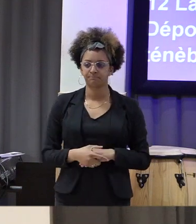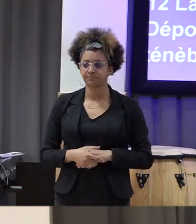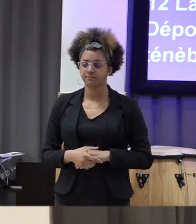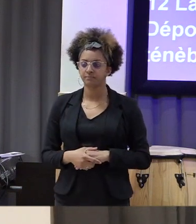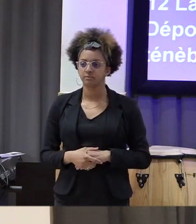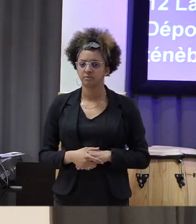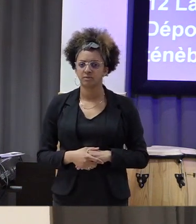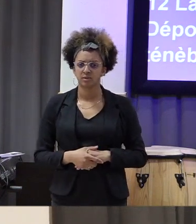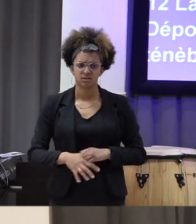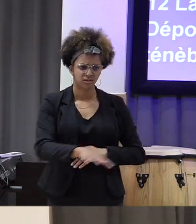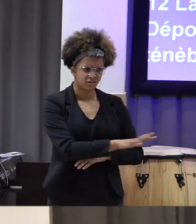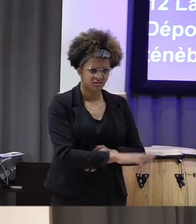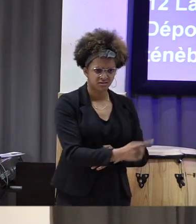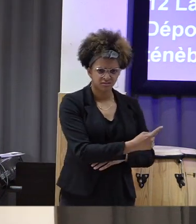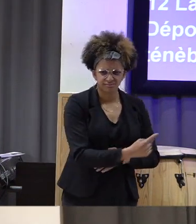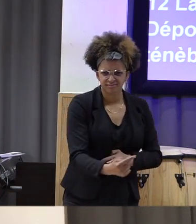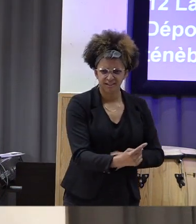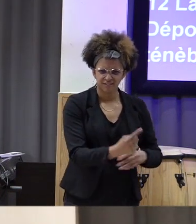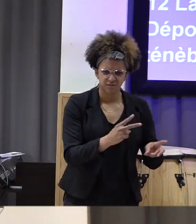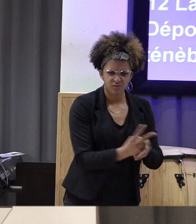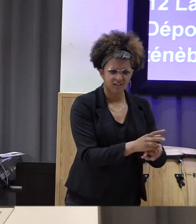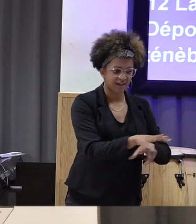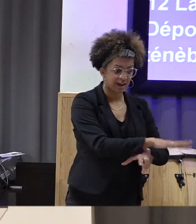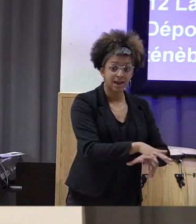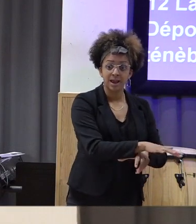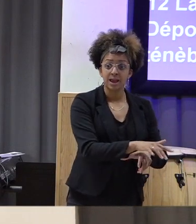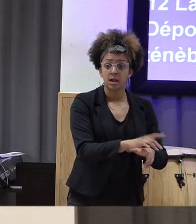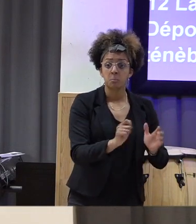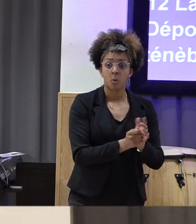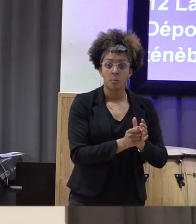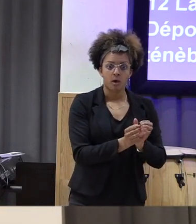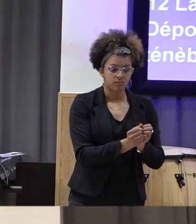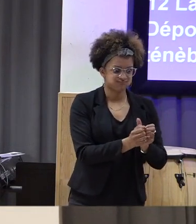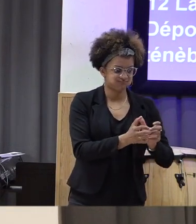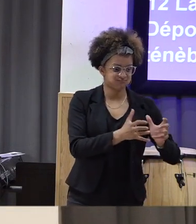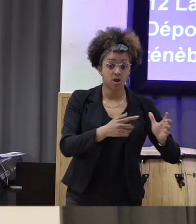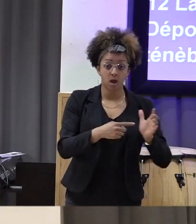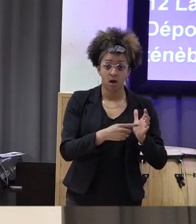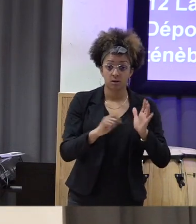Le mal se développe pendant qu'on dort.